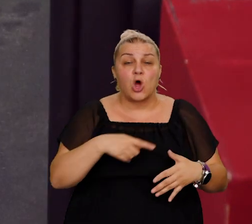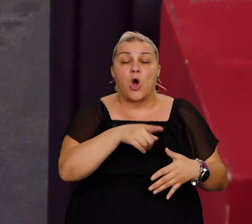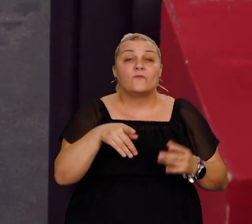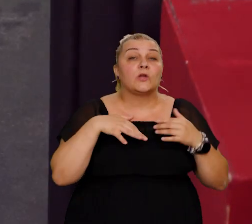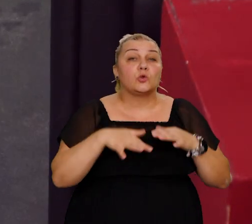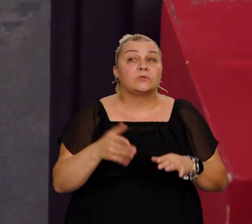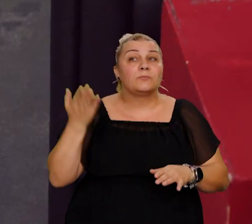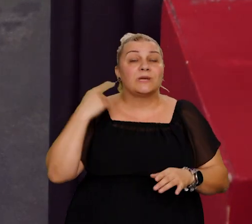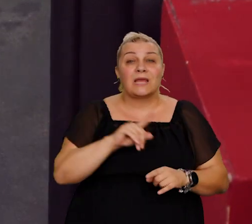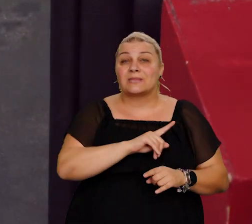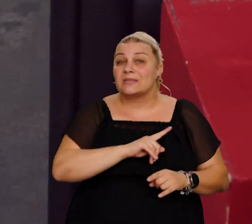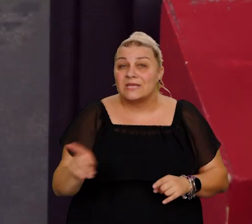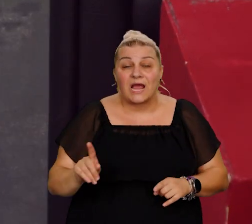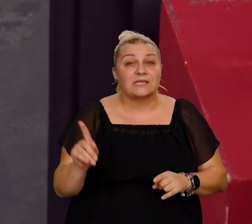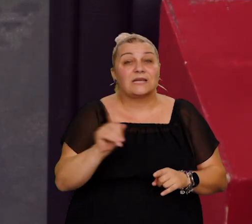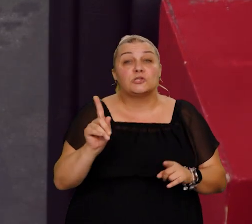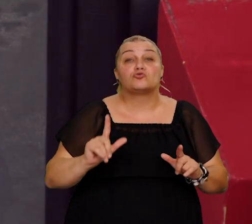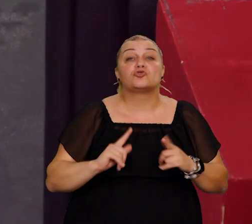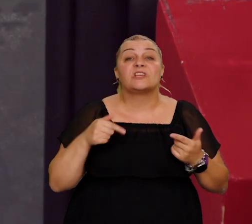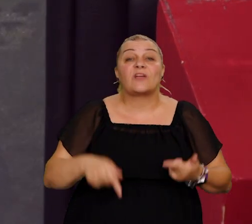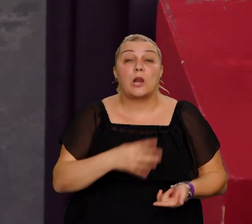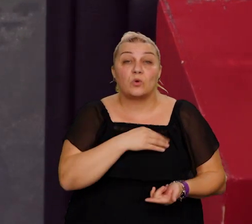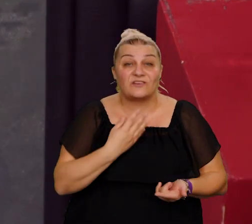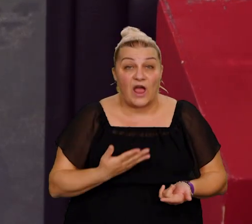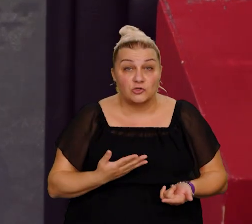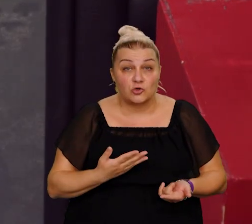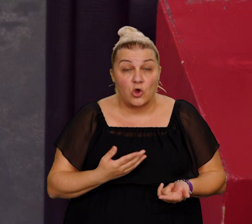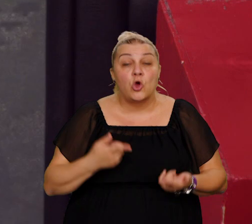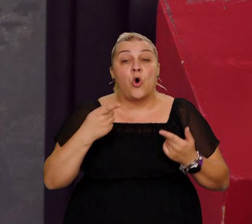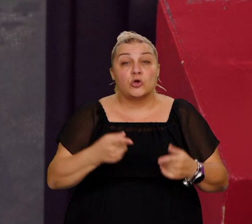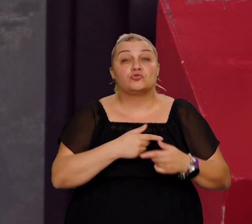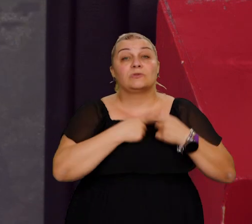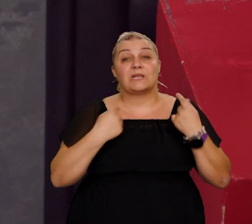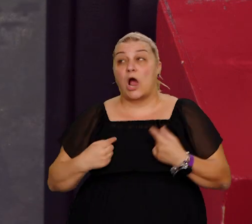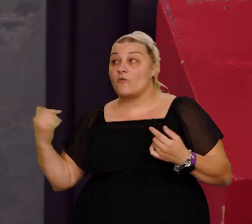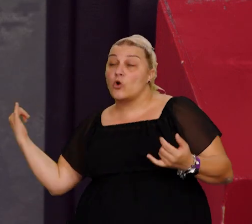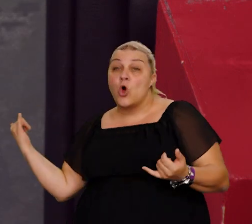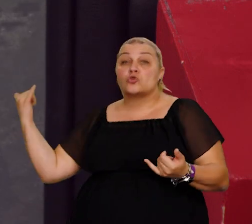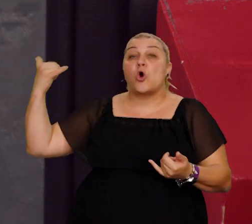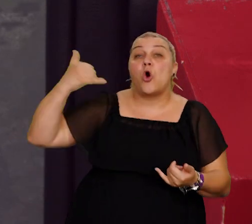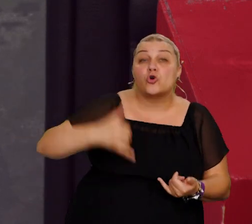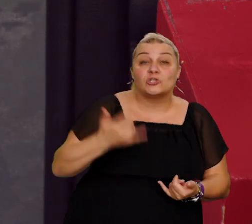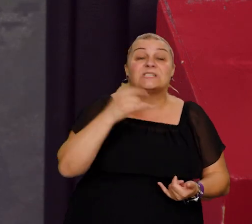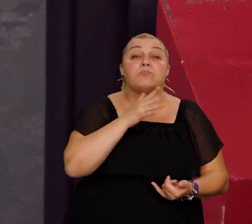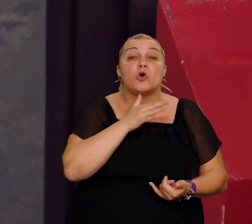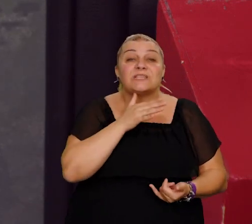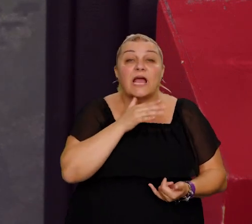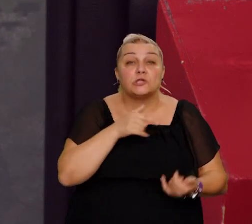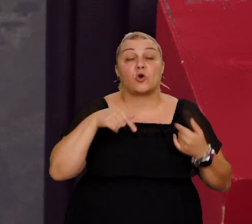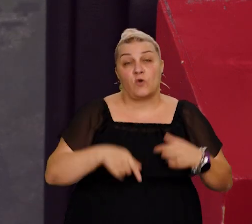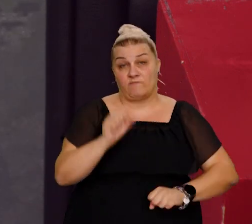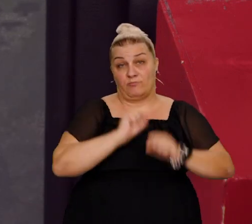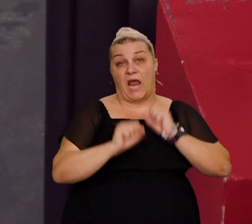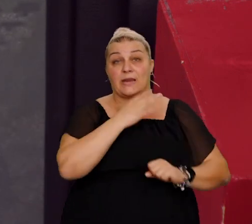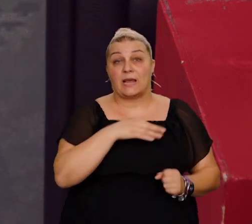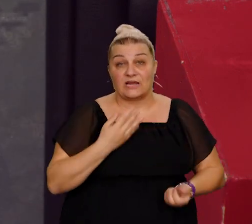ljudi koji nisu nikad živjeli u Republici Hrvatskoj, znači koji su dragovoljno došli iz Bosne i Hercegovine.